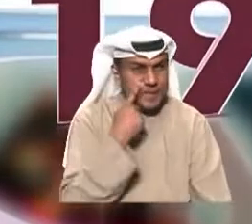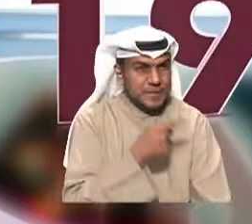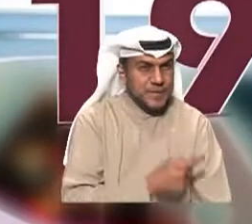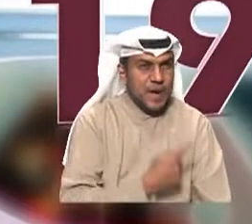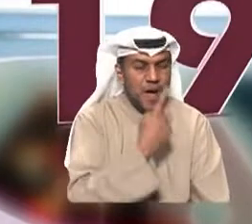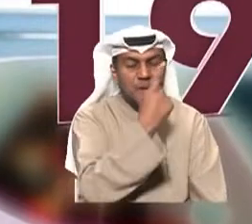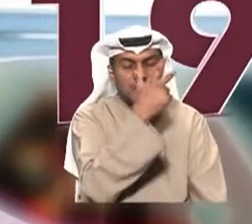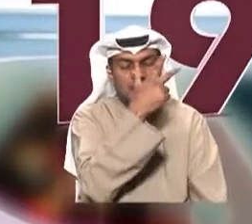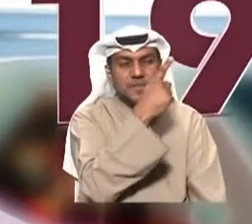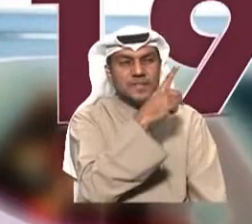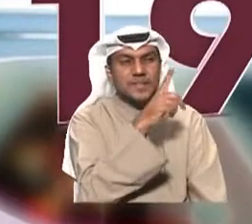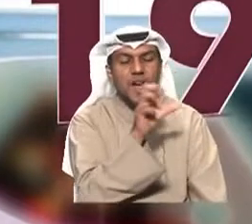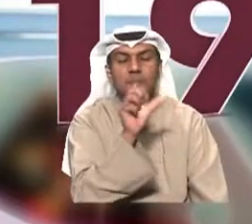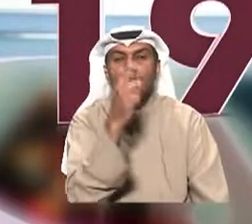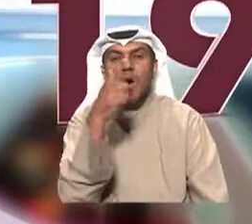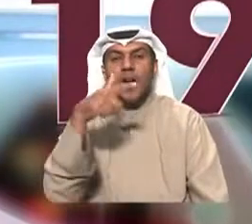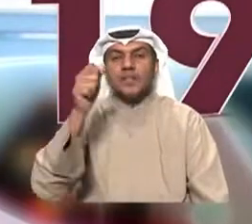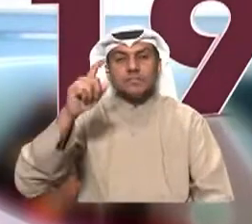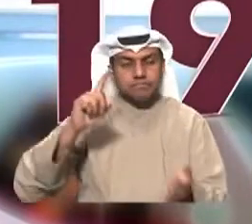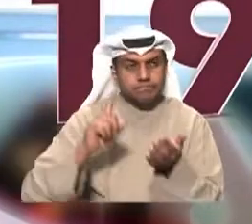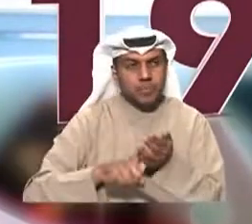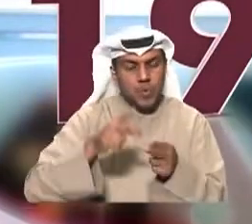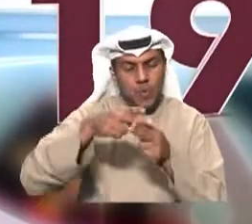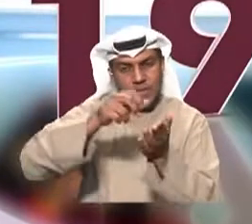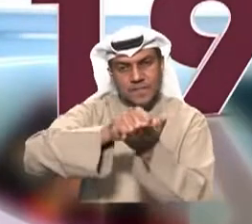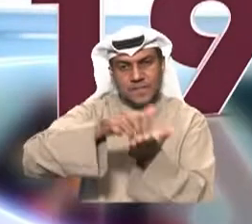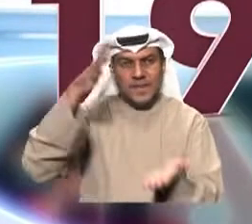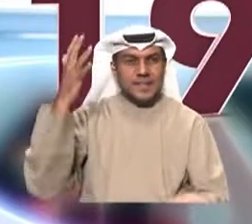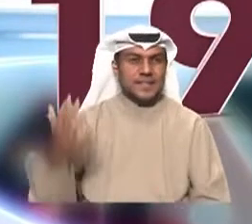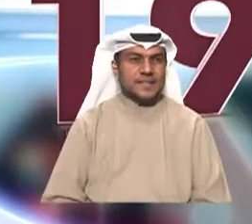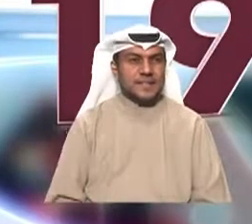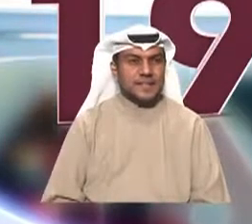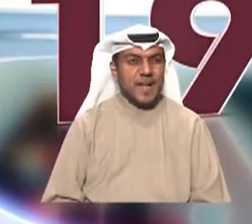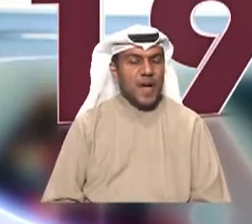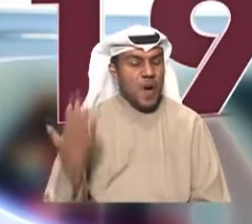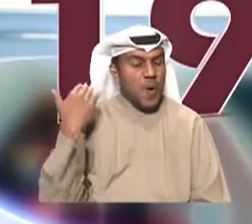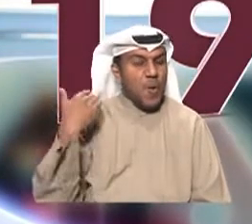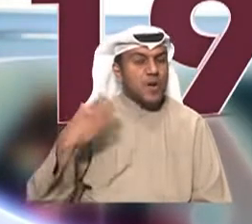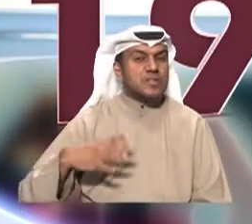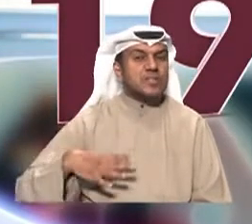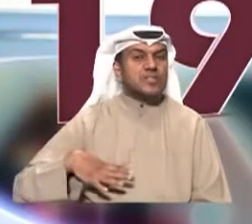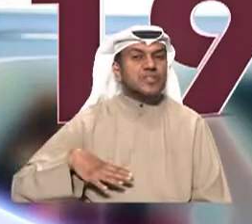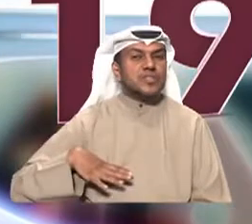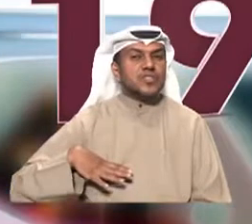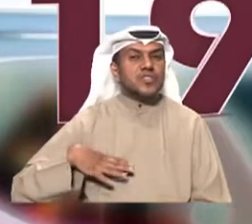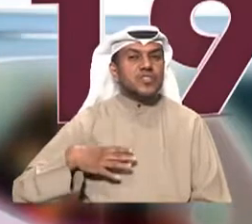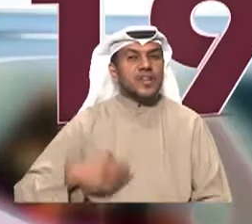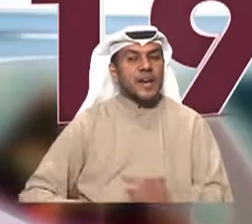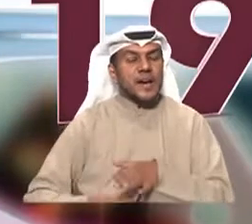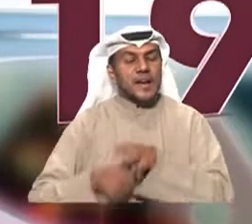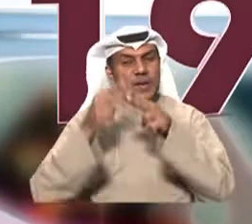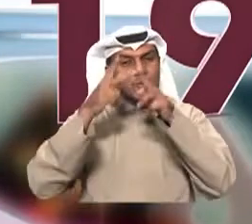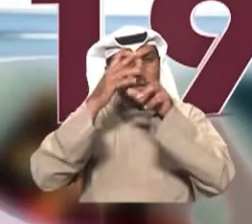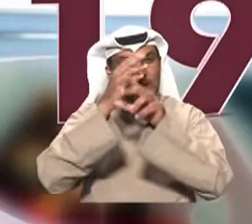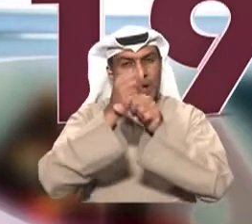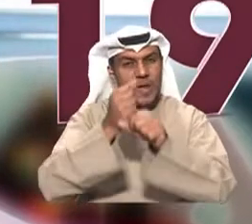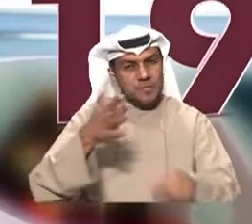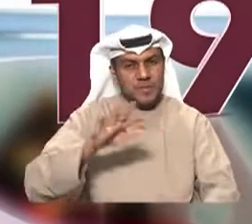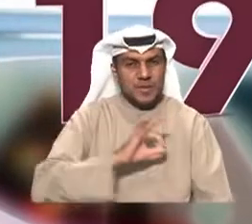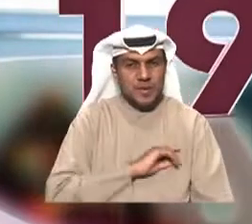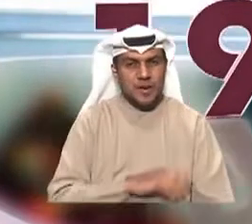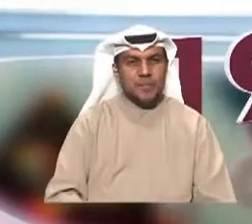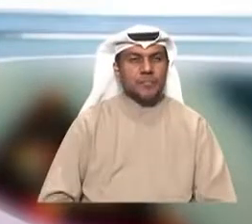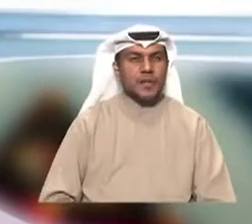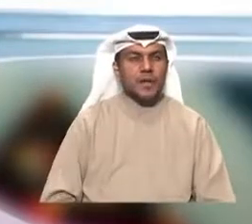19 من يونيو من عام 1961، التاريخ الحقيقي لاستقلال الكويت، حين وقع الأمير الراحل الشيخ عبد الله السالم الصباح الحاكم